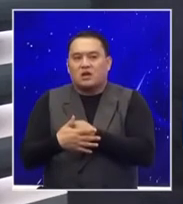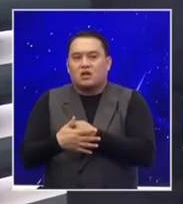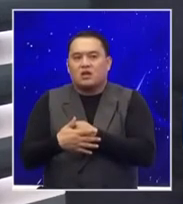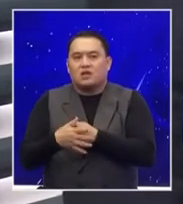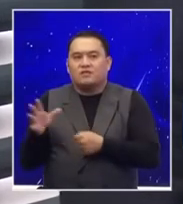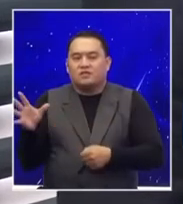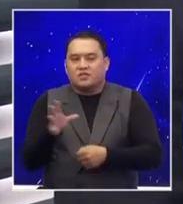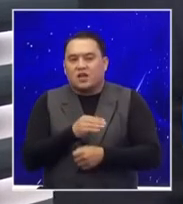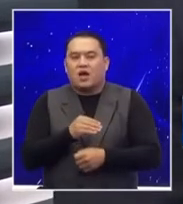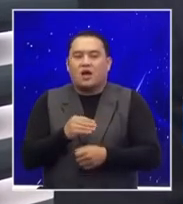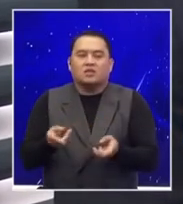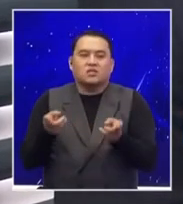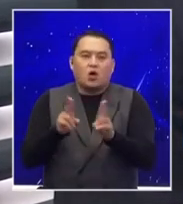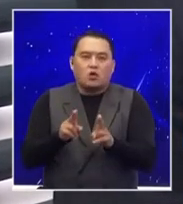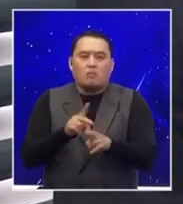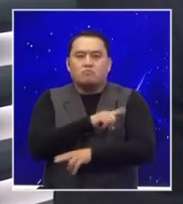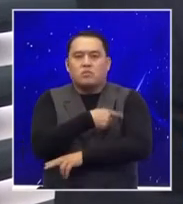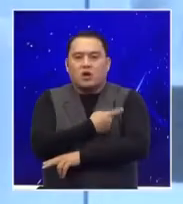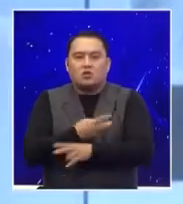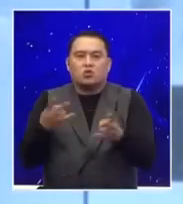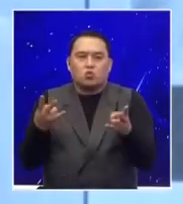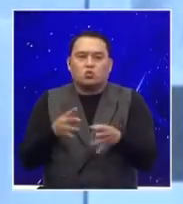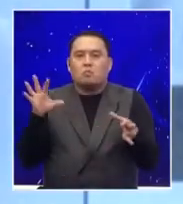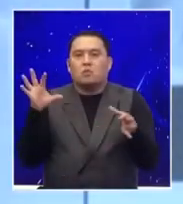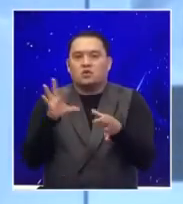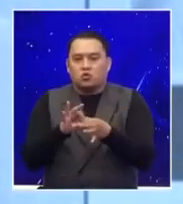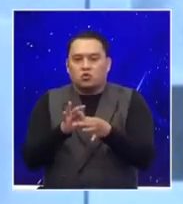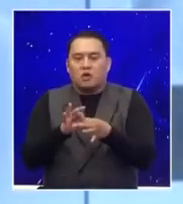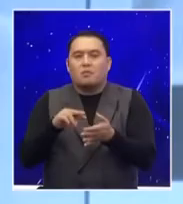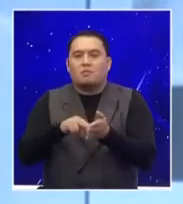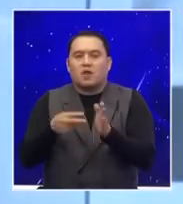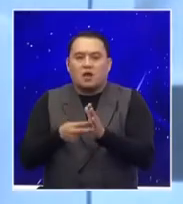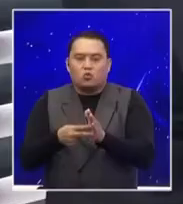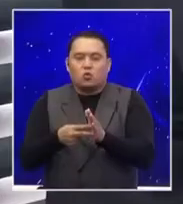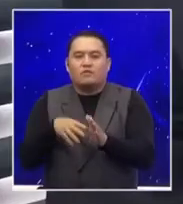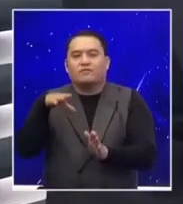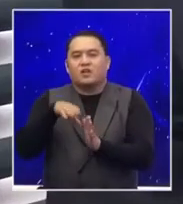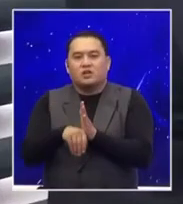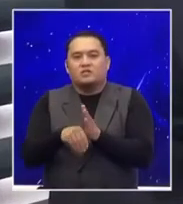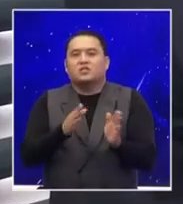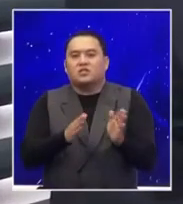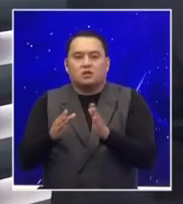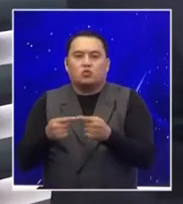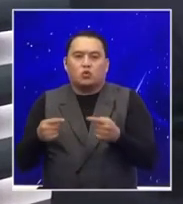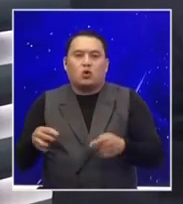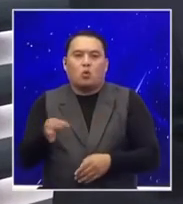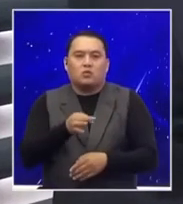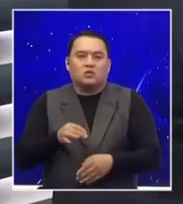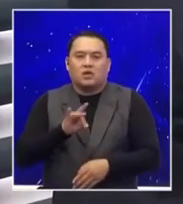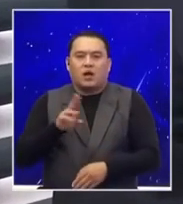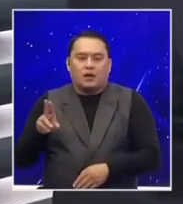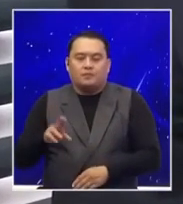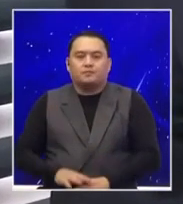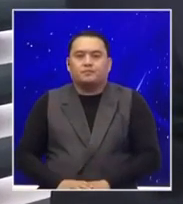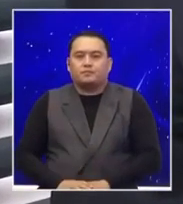оцифрованы. Конечно, остается ряд больниц, которые необходимо подключить. Мы также планируем именно внедрение данной системы в других областях по Республике